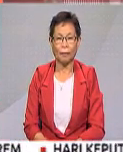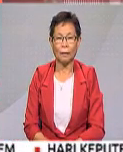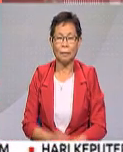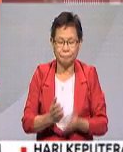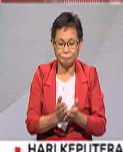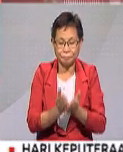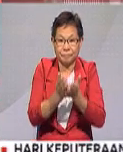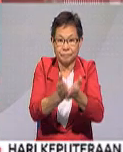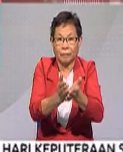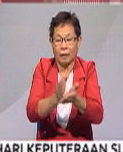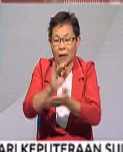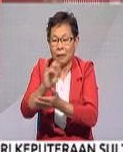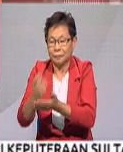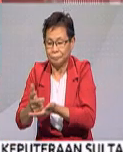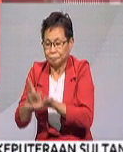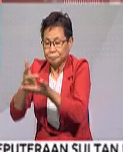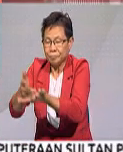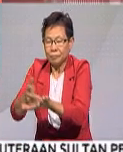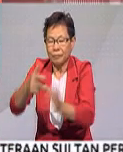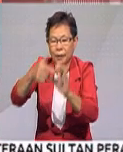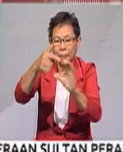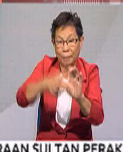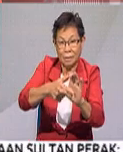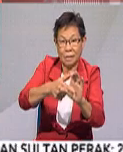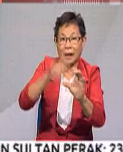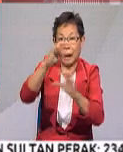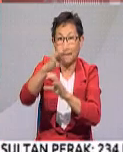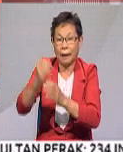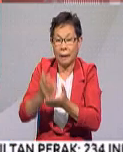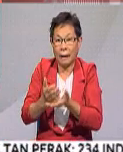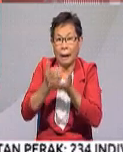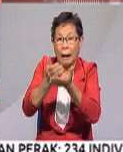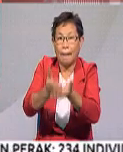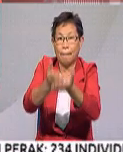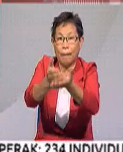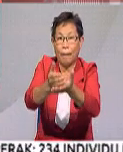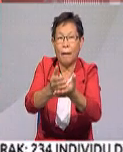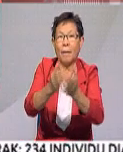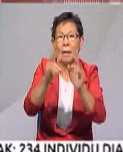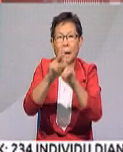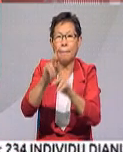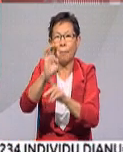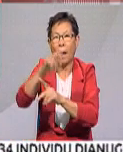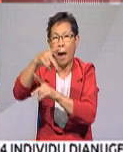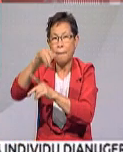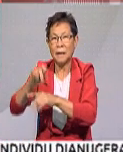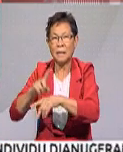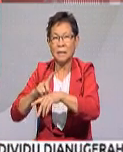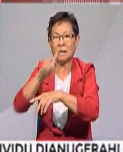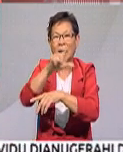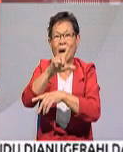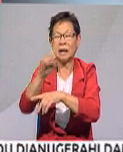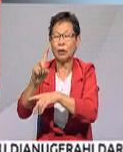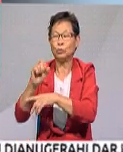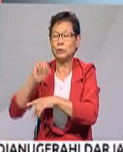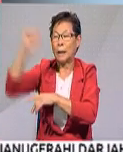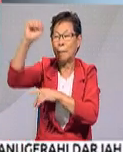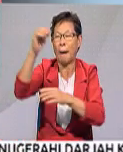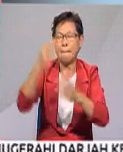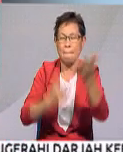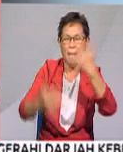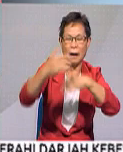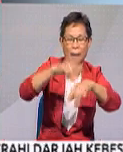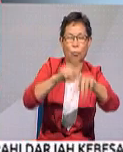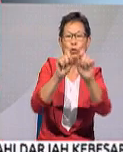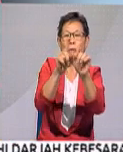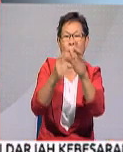Sebuah kapal dan jeti milik sebuah syarikat perkapalan di Kampung Epil Lahad Datu, Sabah terbakar kira-kira pukul 11